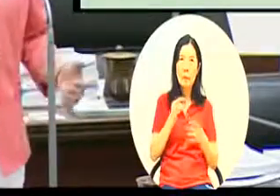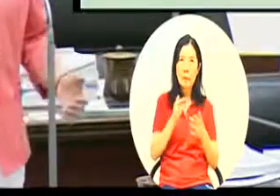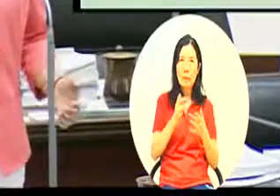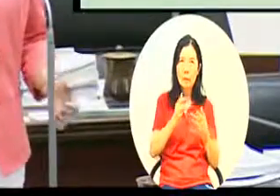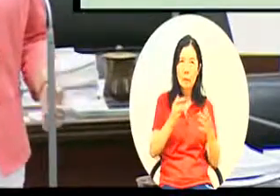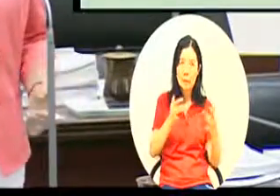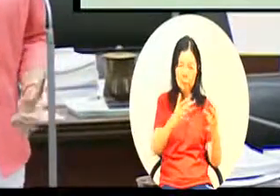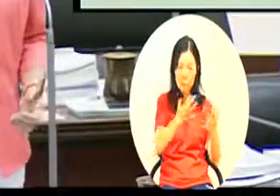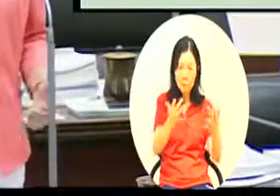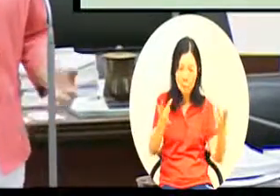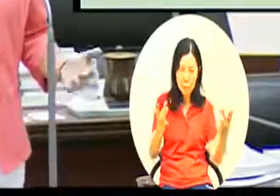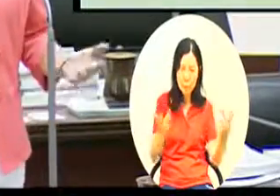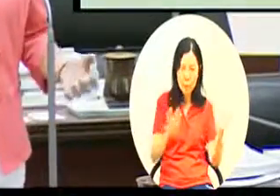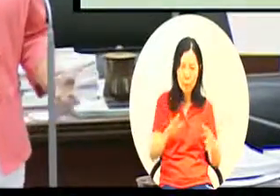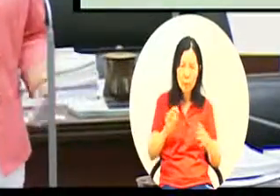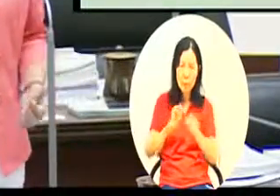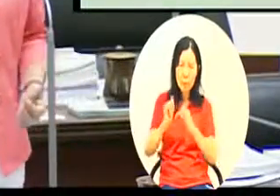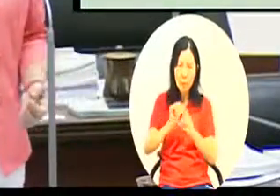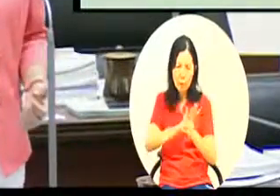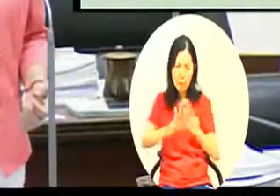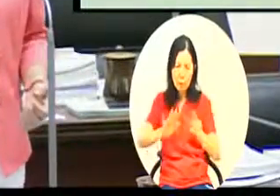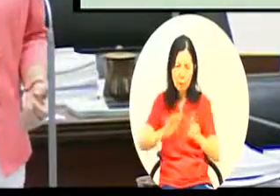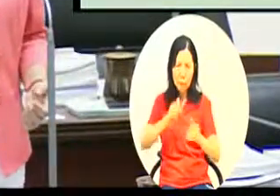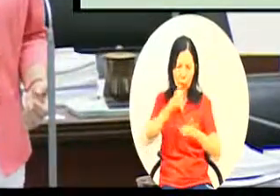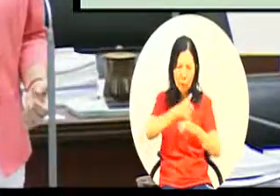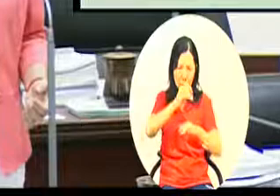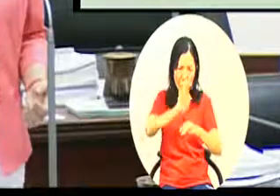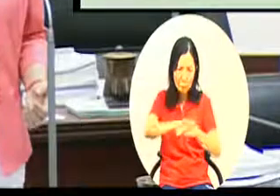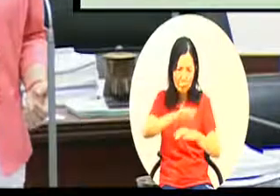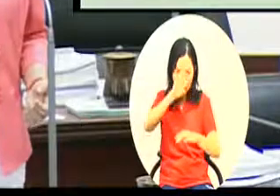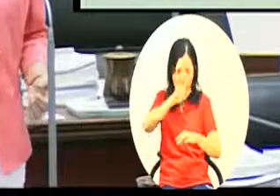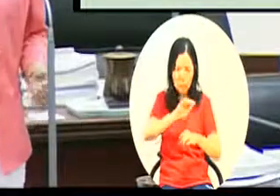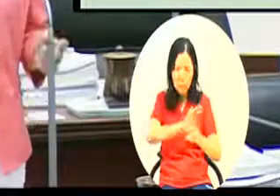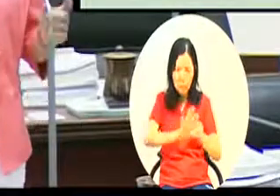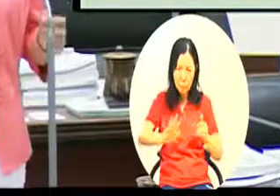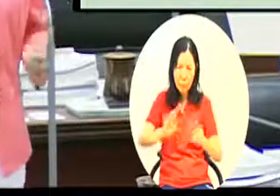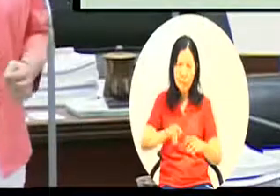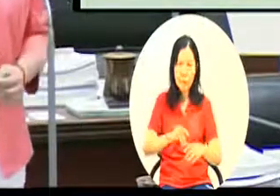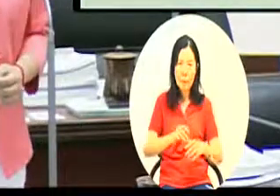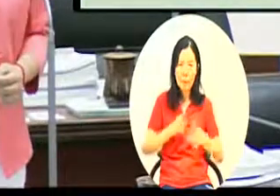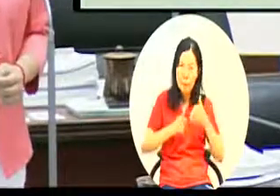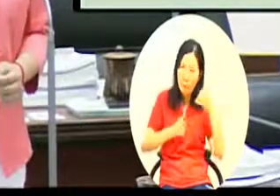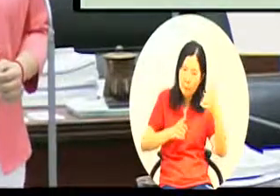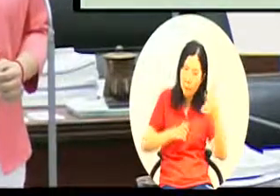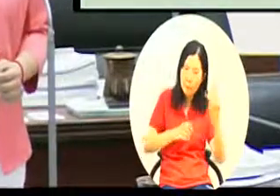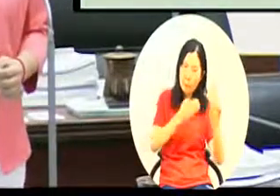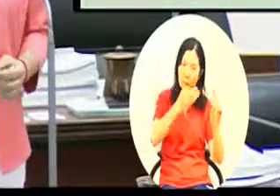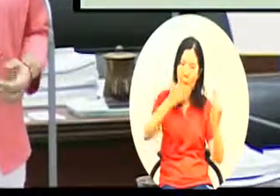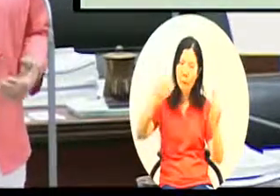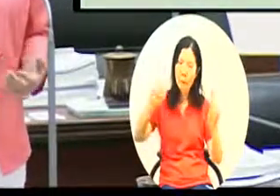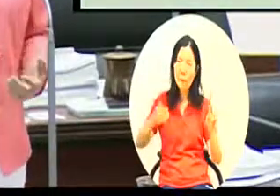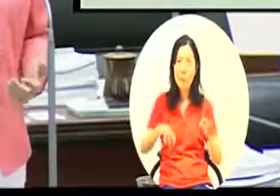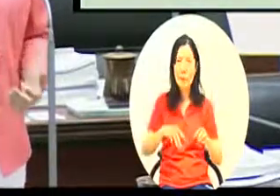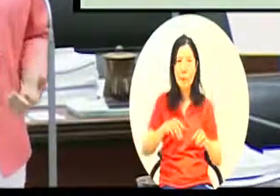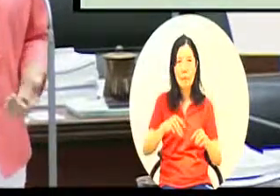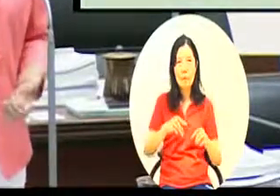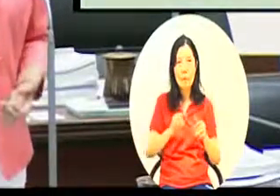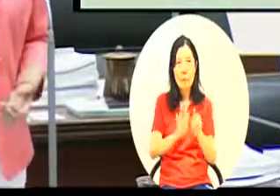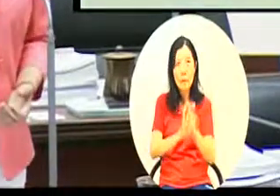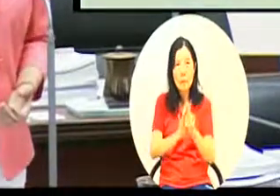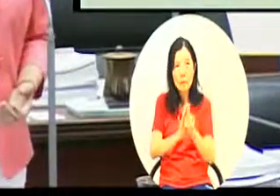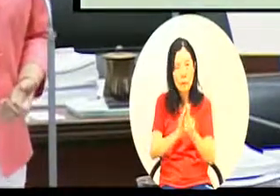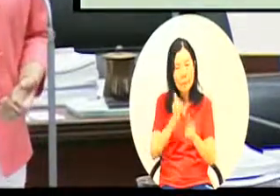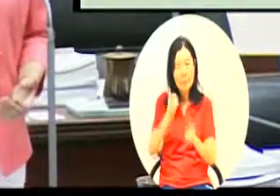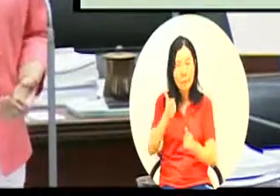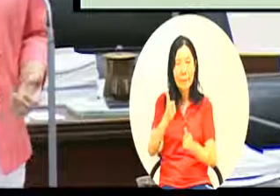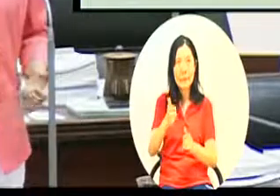的居民呢怕影响，怕有登革热的一个产生哈，所以呢他就打了1999。他就说服务的非常